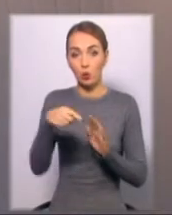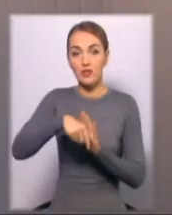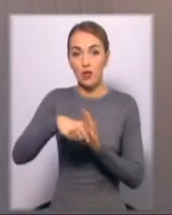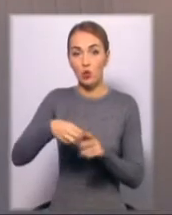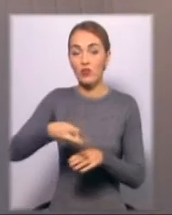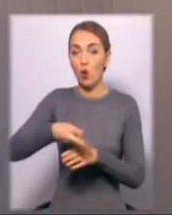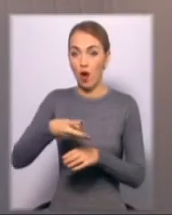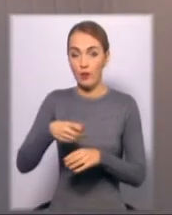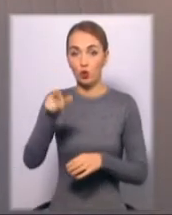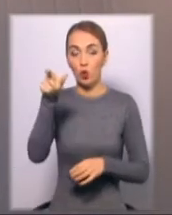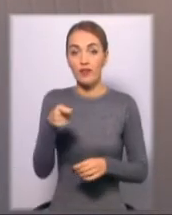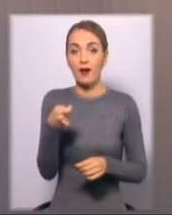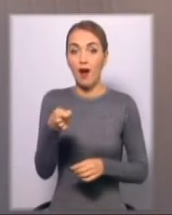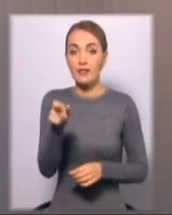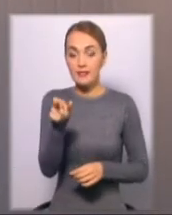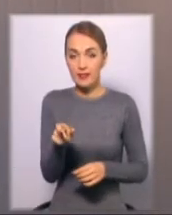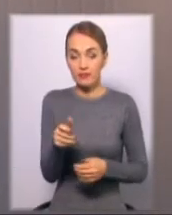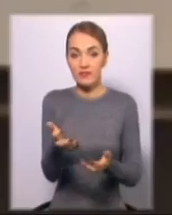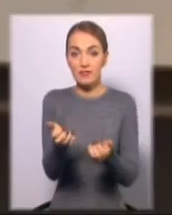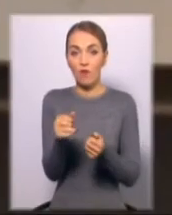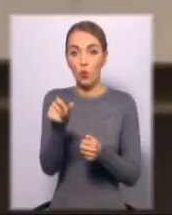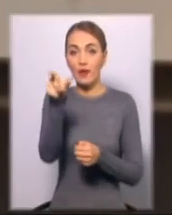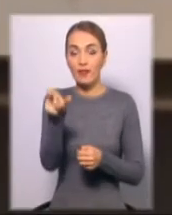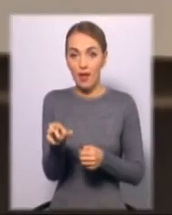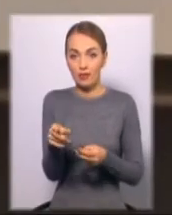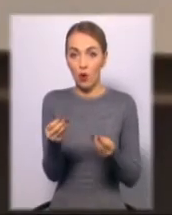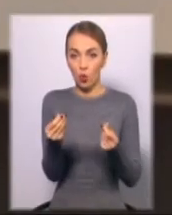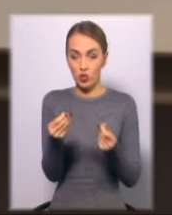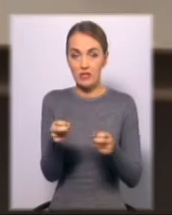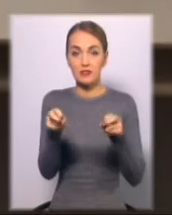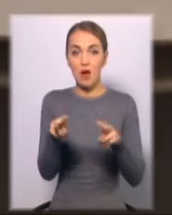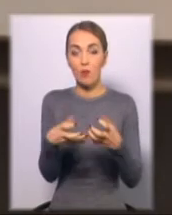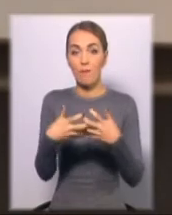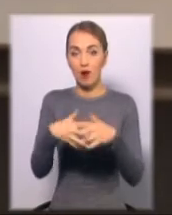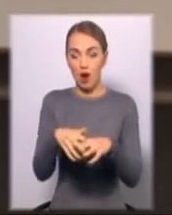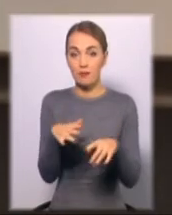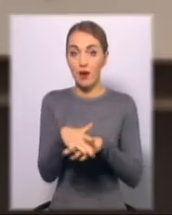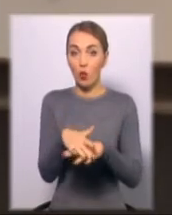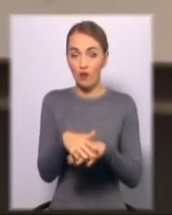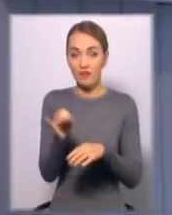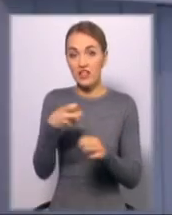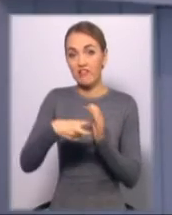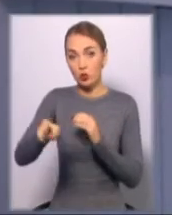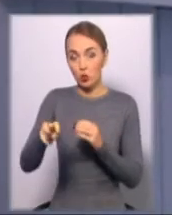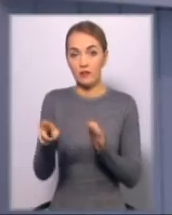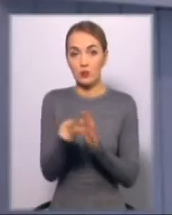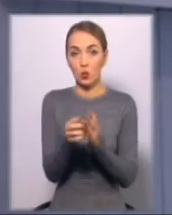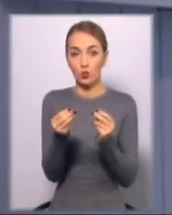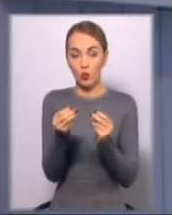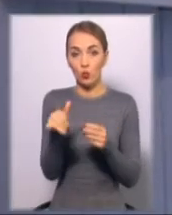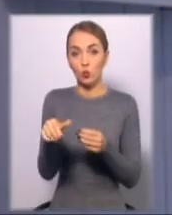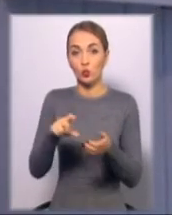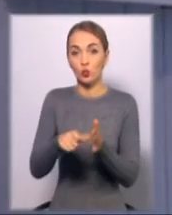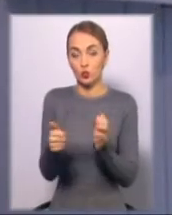відеокамера. Чоловік-касир за віконцем взяв у клієнта гроші, на спеціальному апараті перерахував і вийшов з купюрами у сусідню